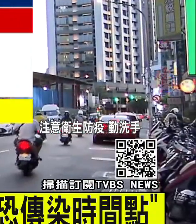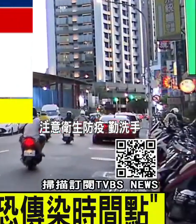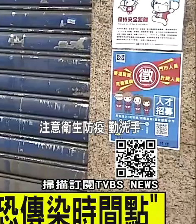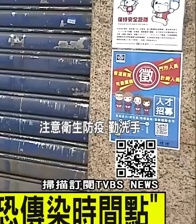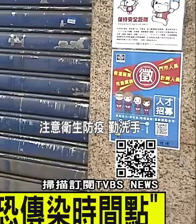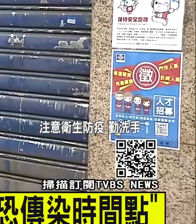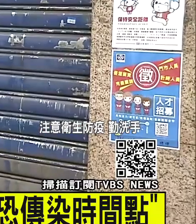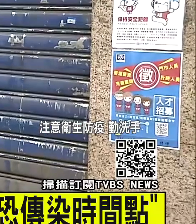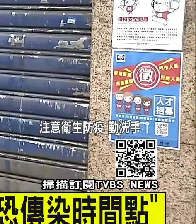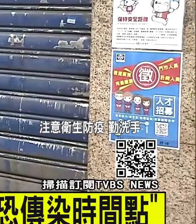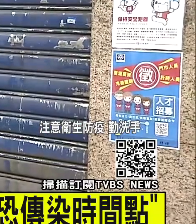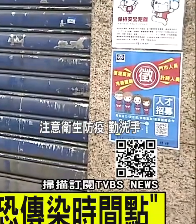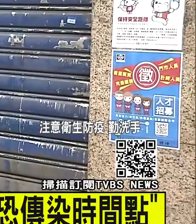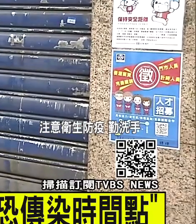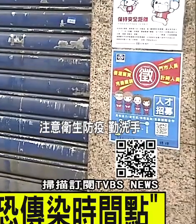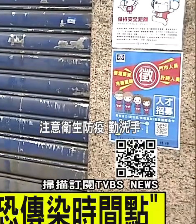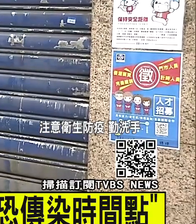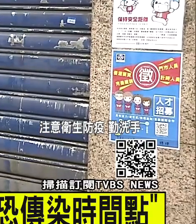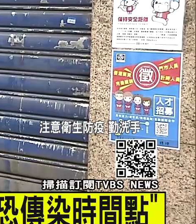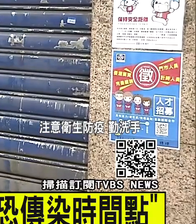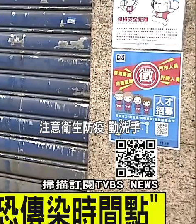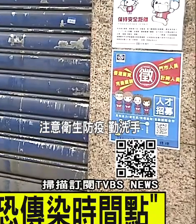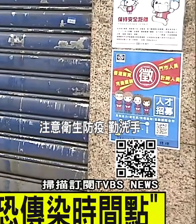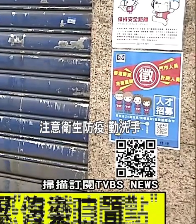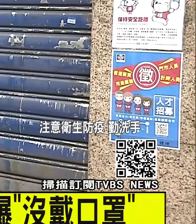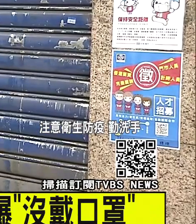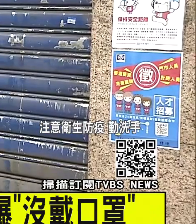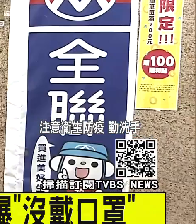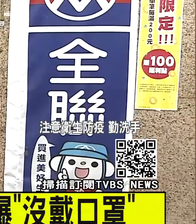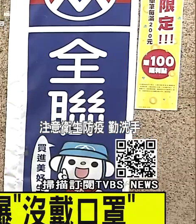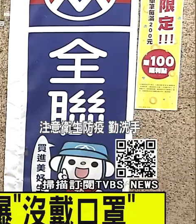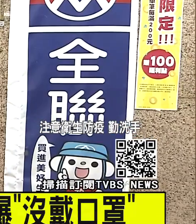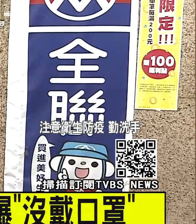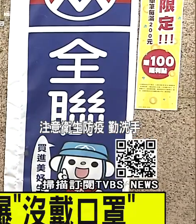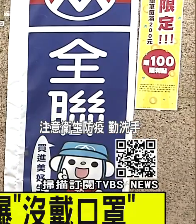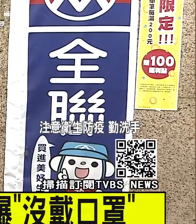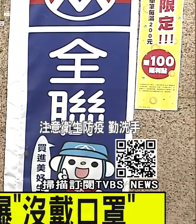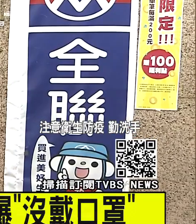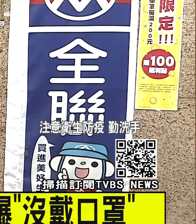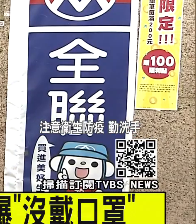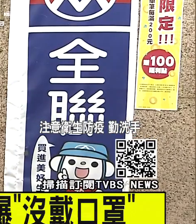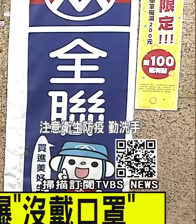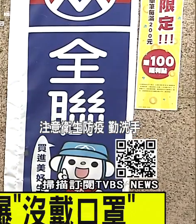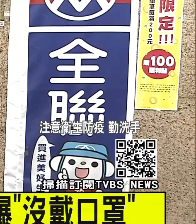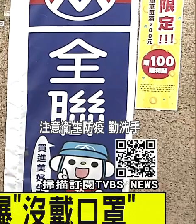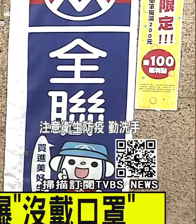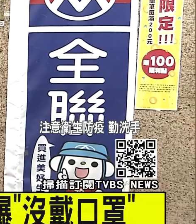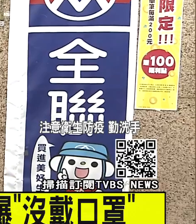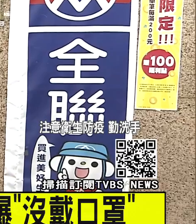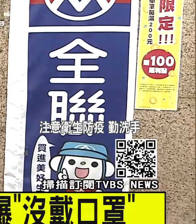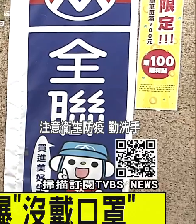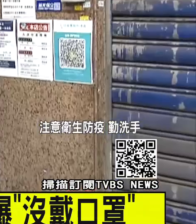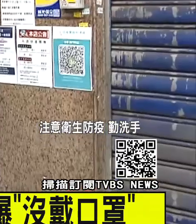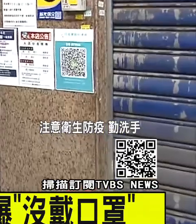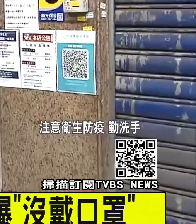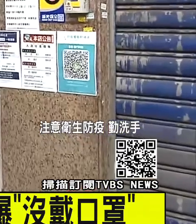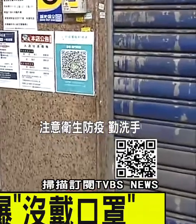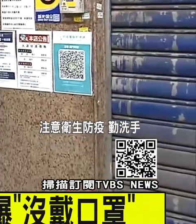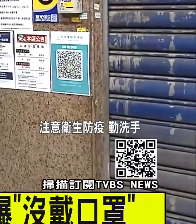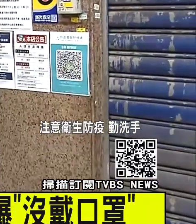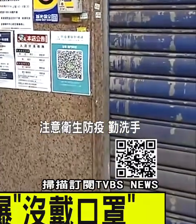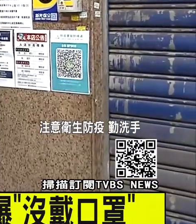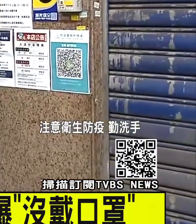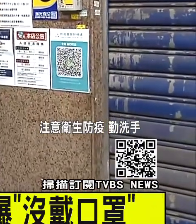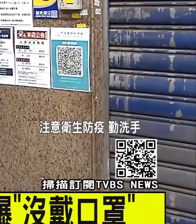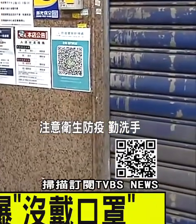少民众。还有他上班前连2天去广州街上的机车行看机车，有付钱给老板，两人还聊天交谈，甚